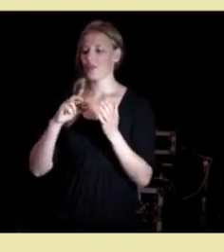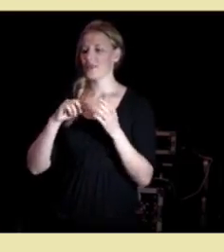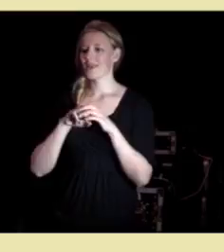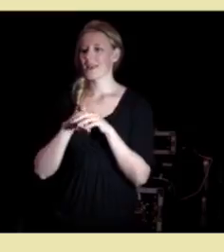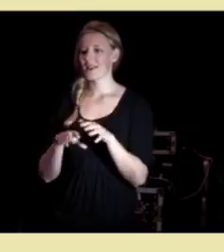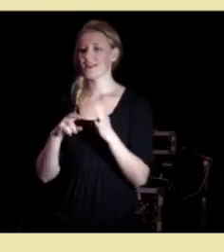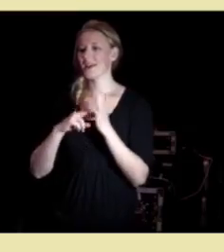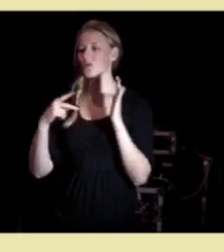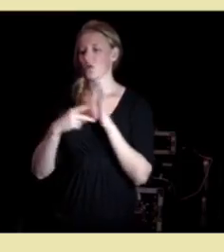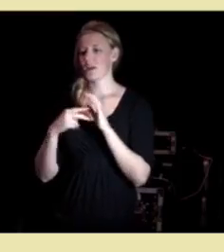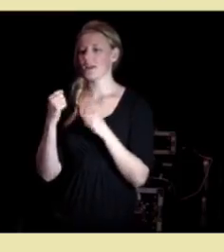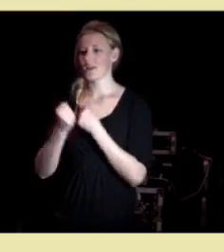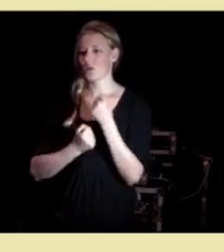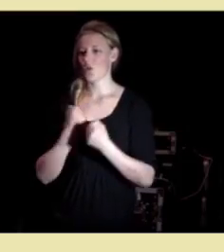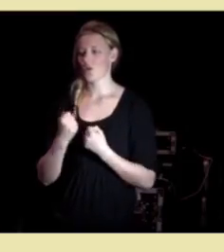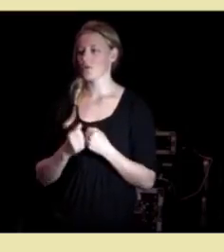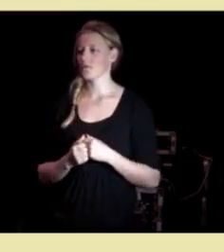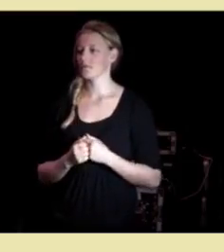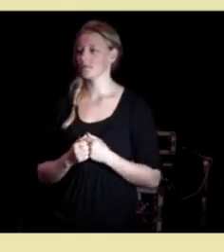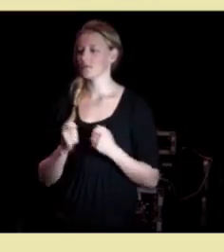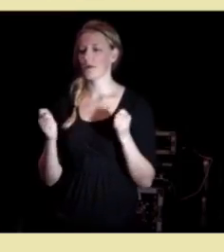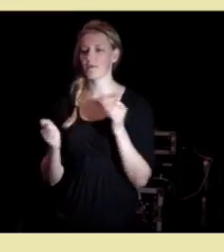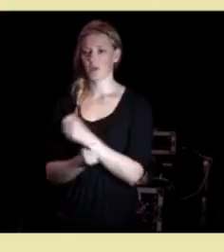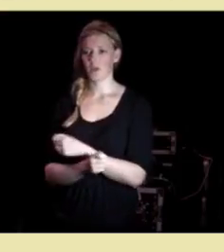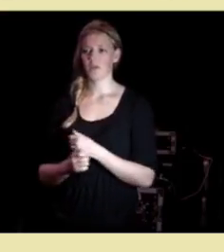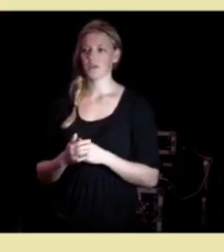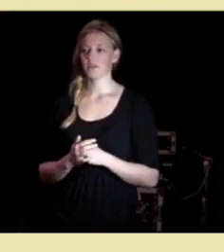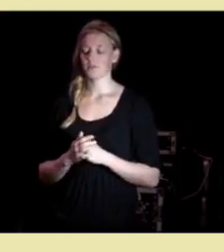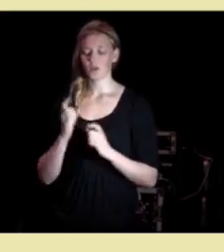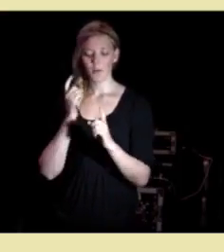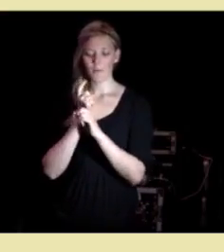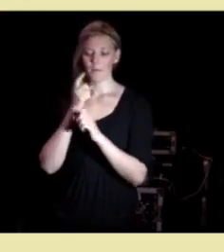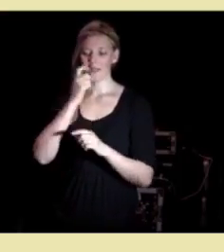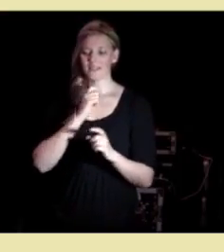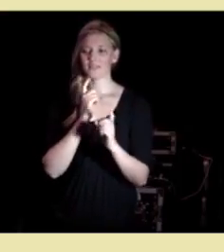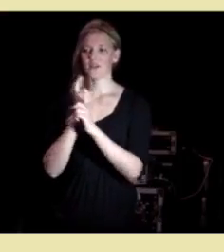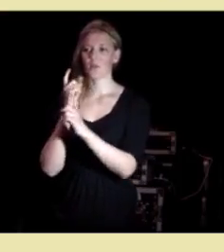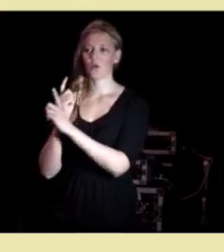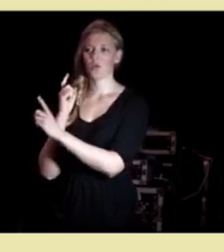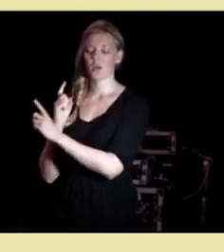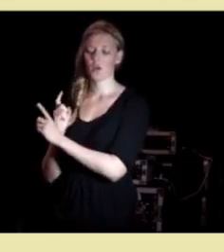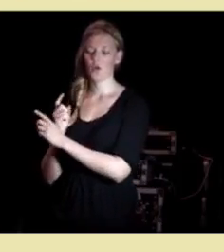der, og det er disse menneskene vi skal møte, uavhengig av hvor de befinner